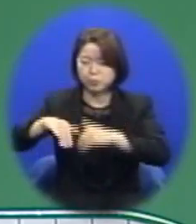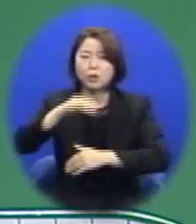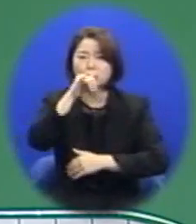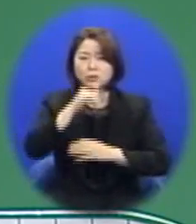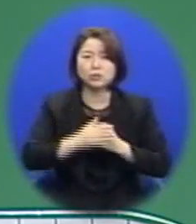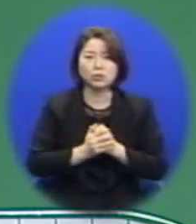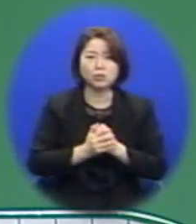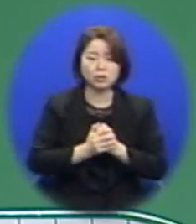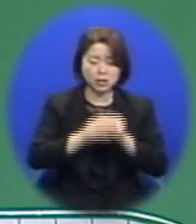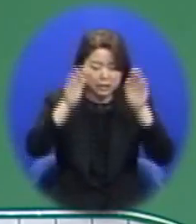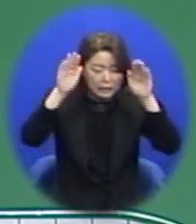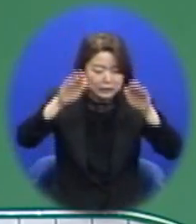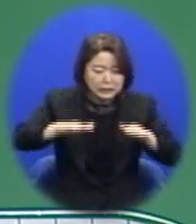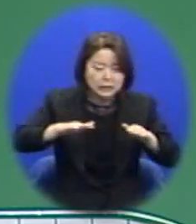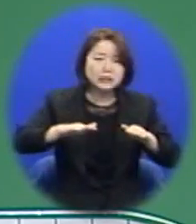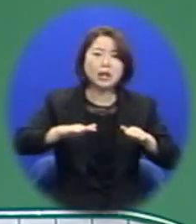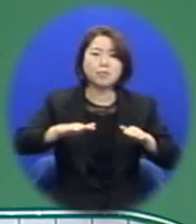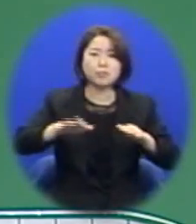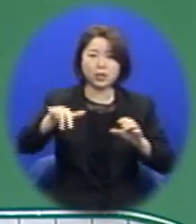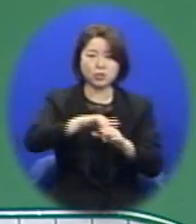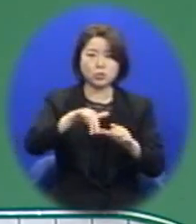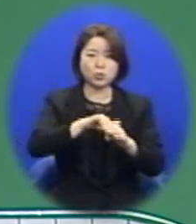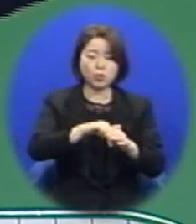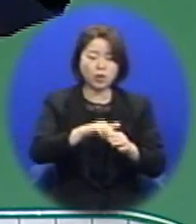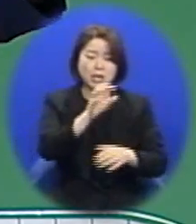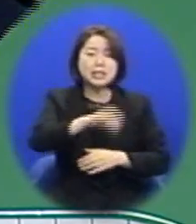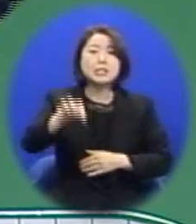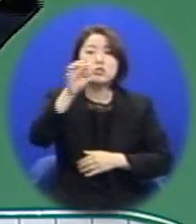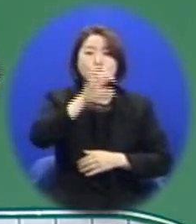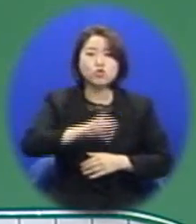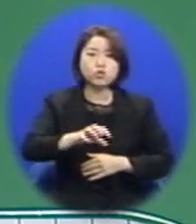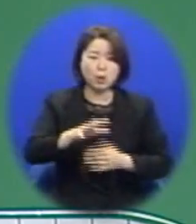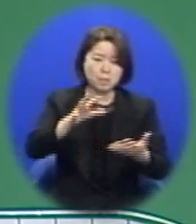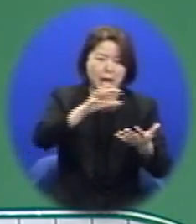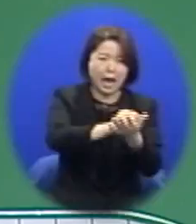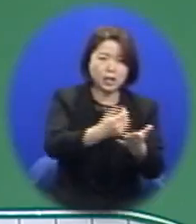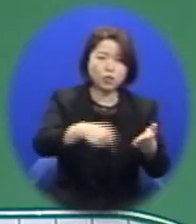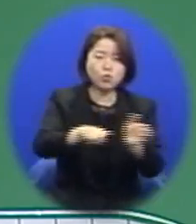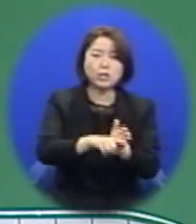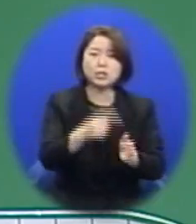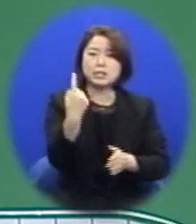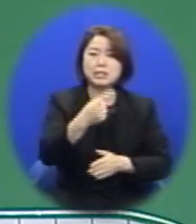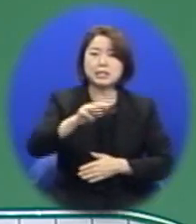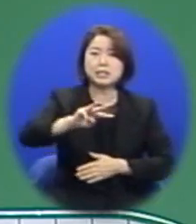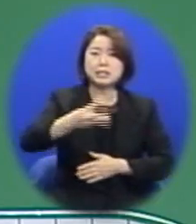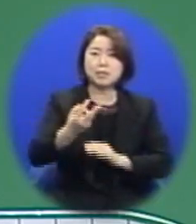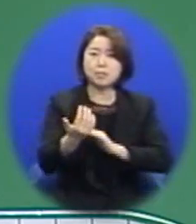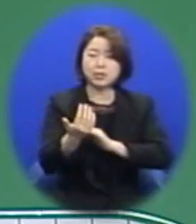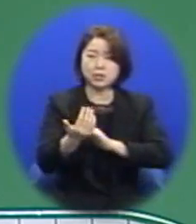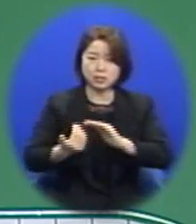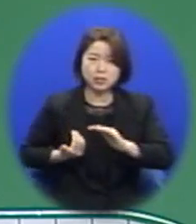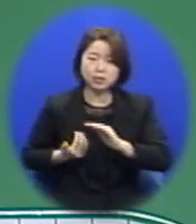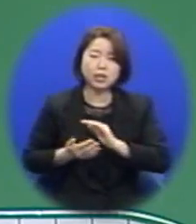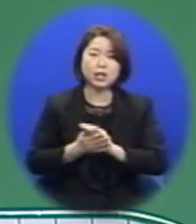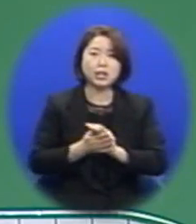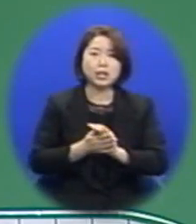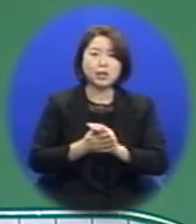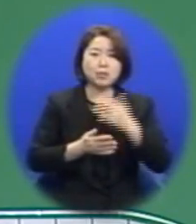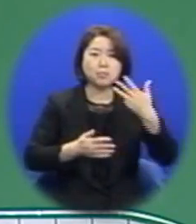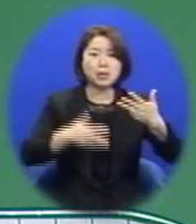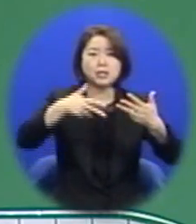이슬람 세력이 유럽을 삼키려고 1300년 전 8세기에 이미 벌써 유럽을 치고